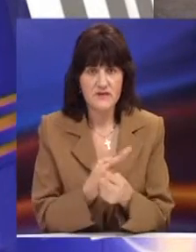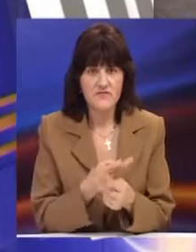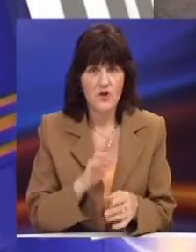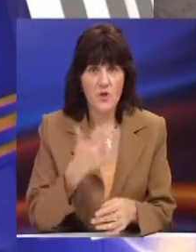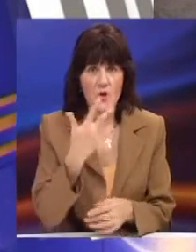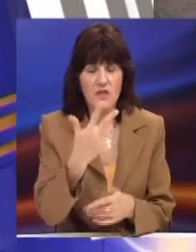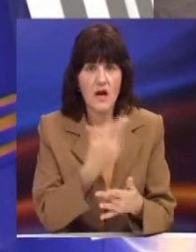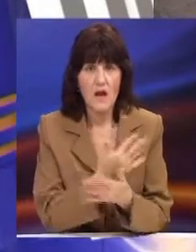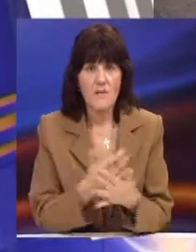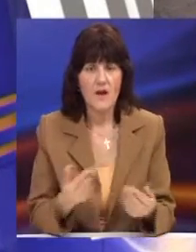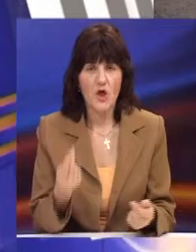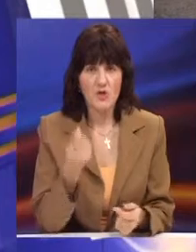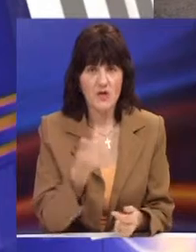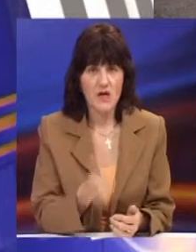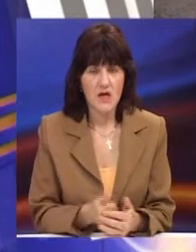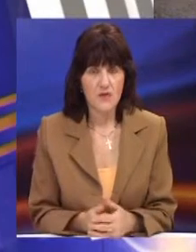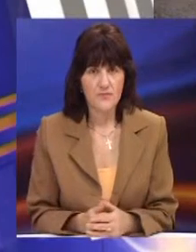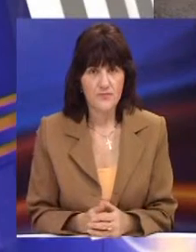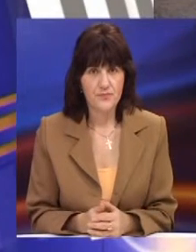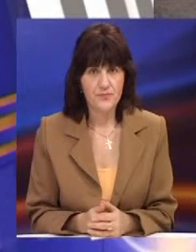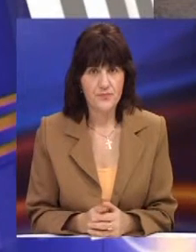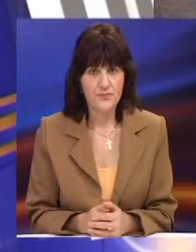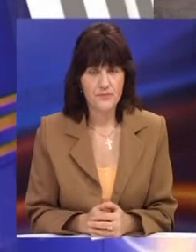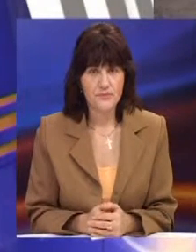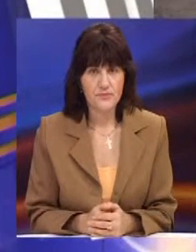u iznosu od 3 miliona dinara.